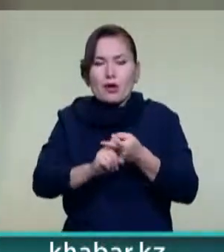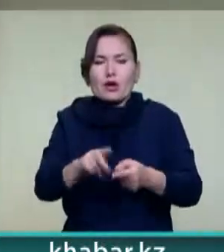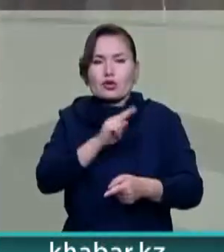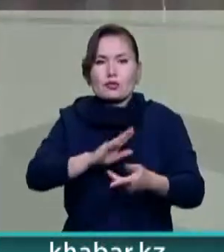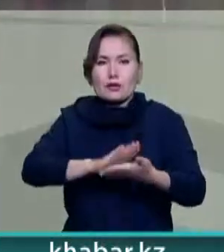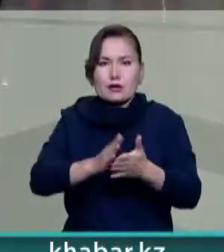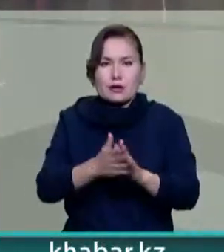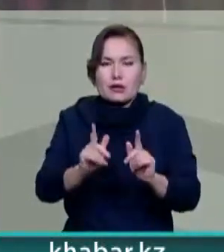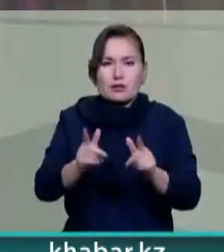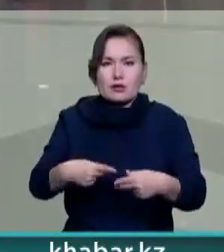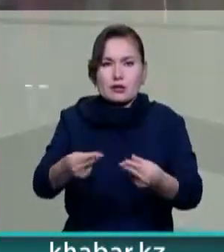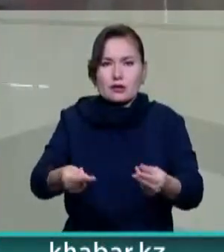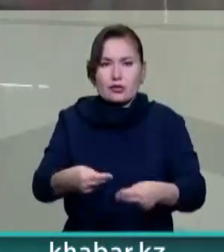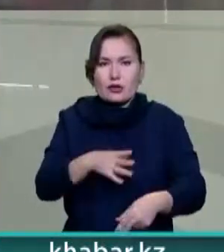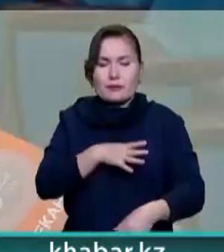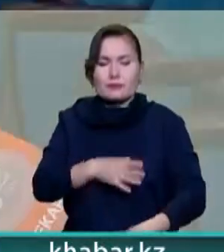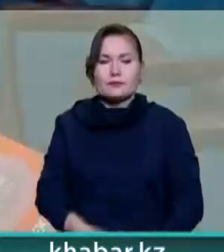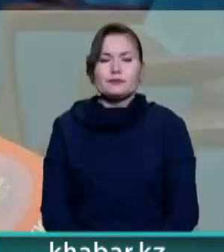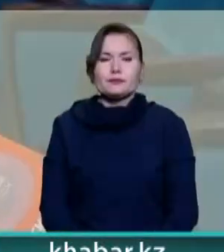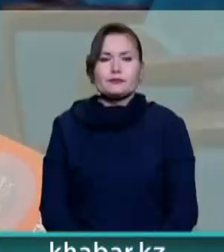операторларымен келісім жасауда.